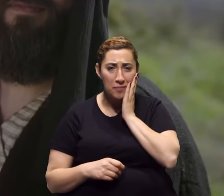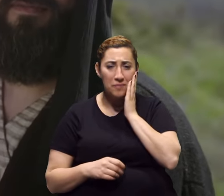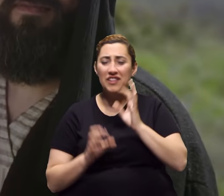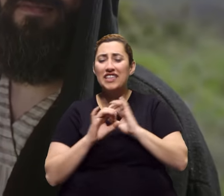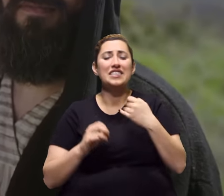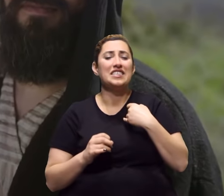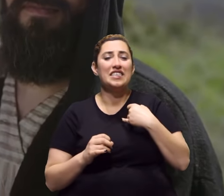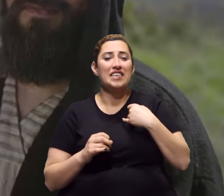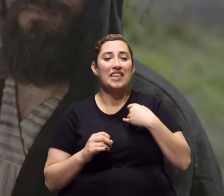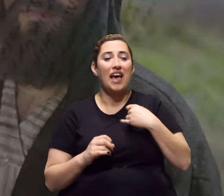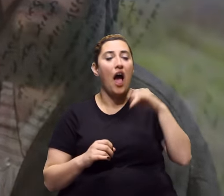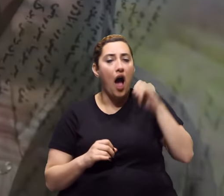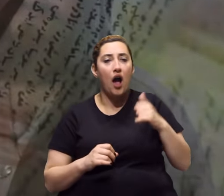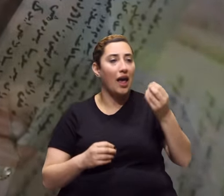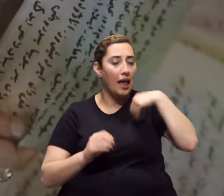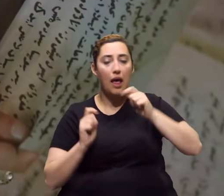hiç bilmedi enel hakkı.